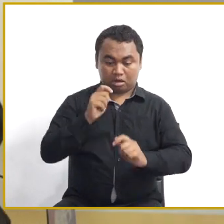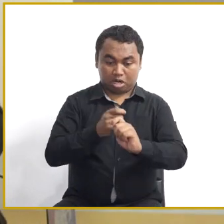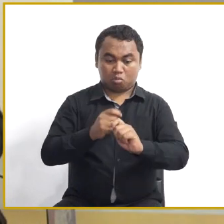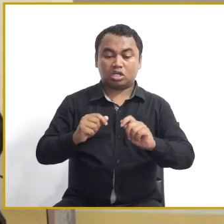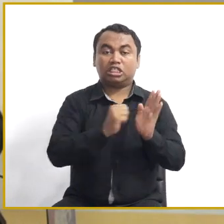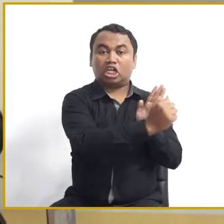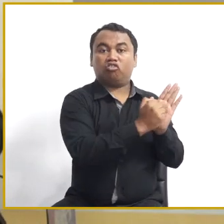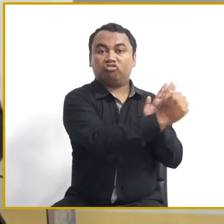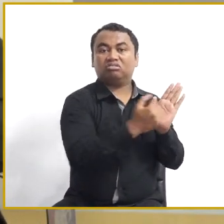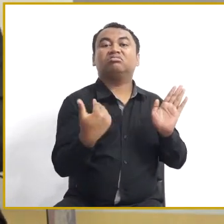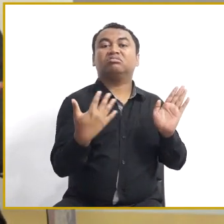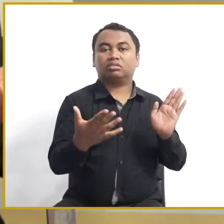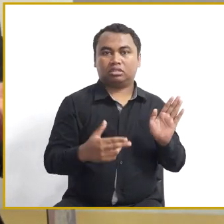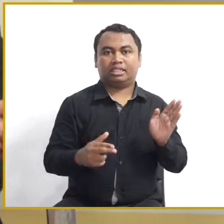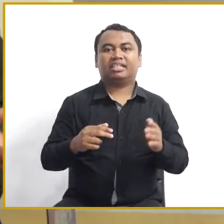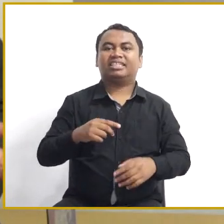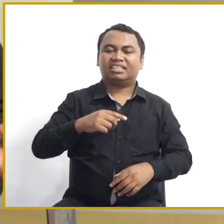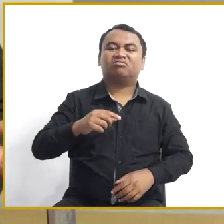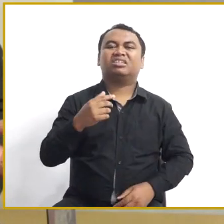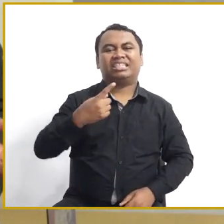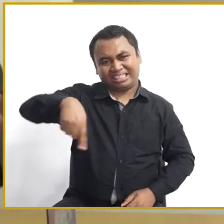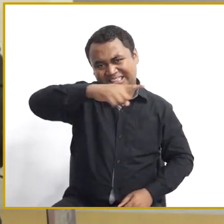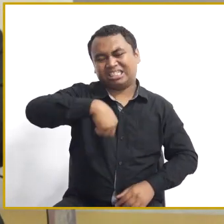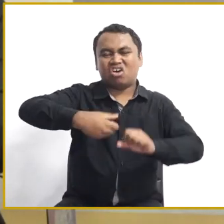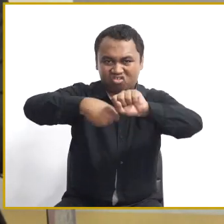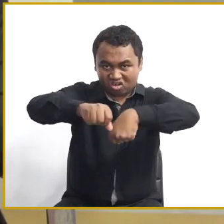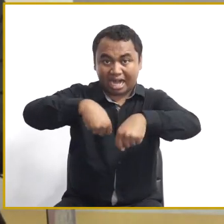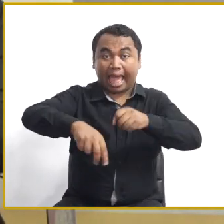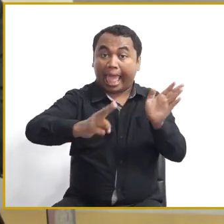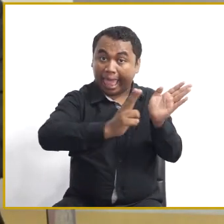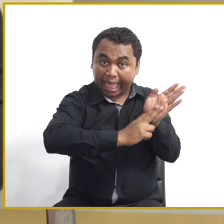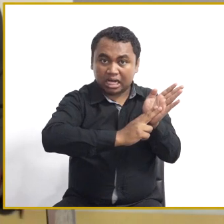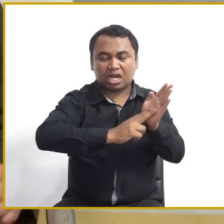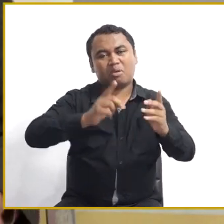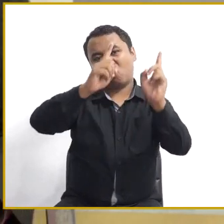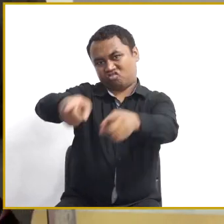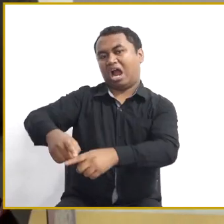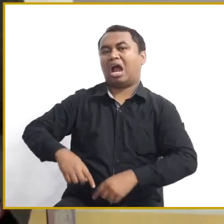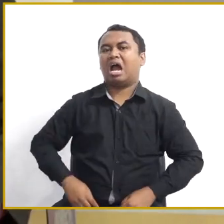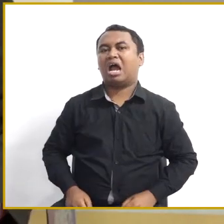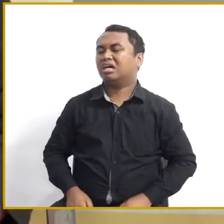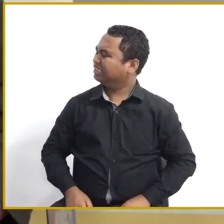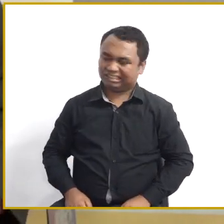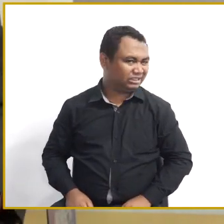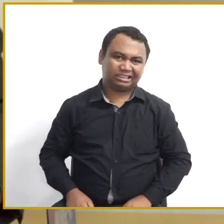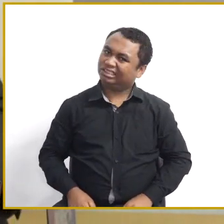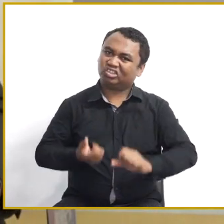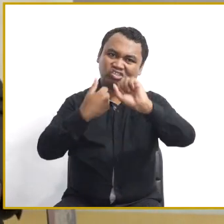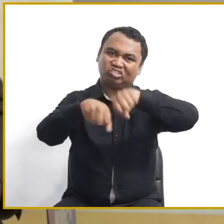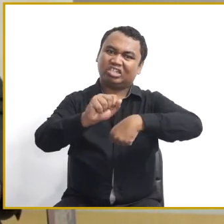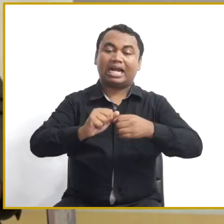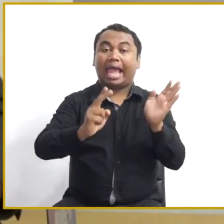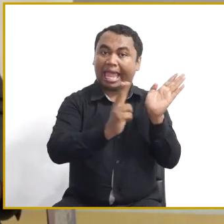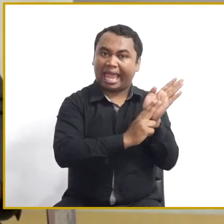Satin, yete ton tica, mafat. Seis anos já, na yete uar. Tirou quem macun?